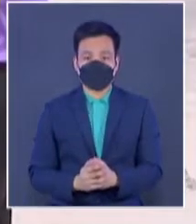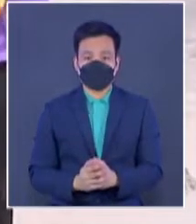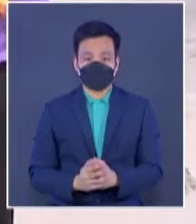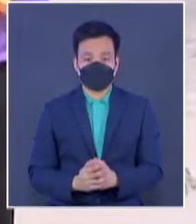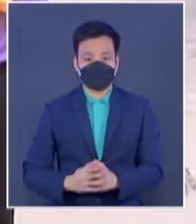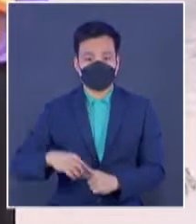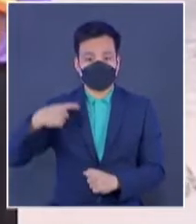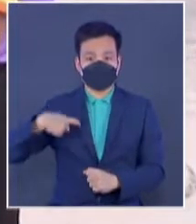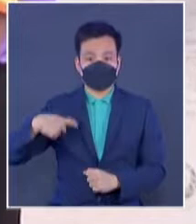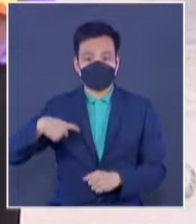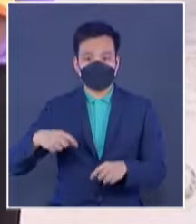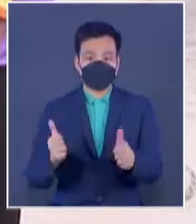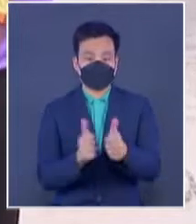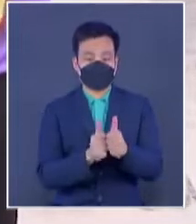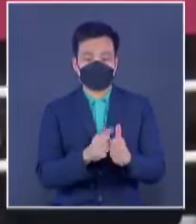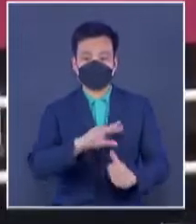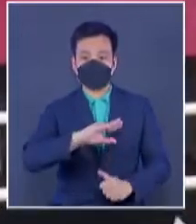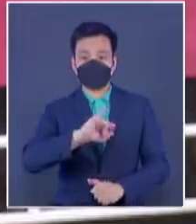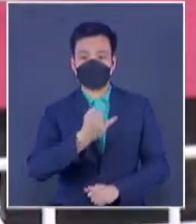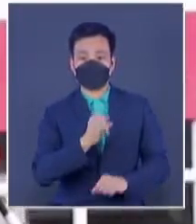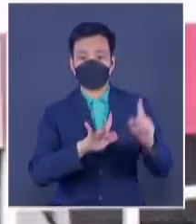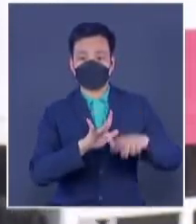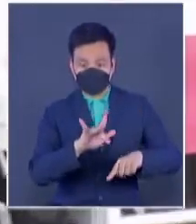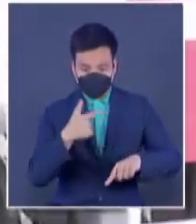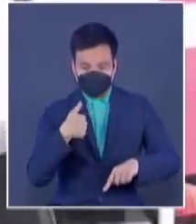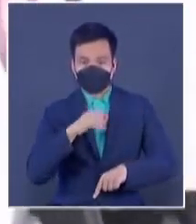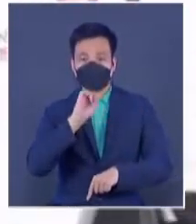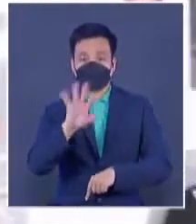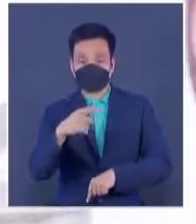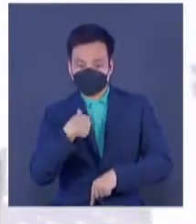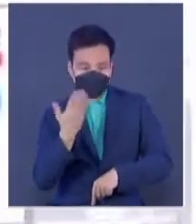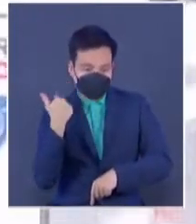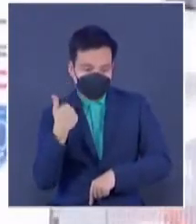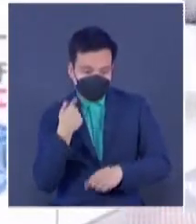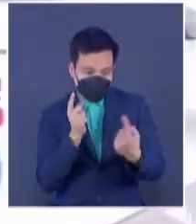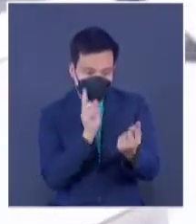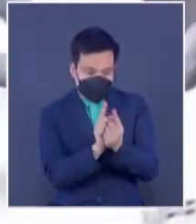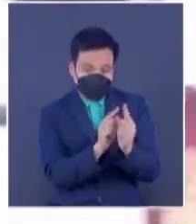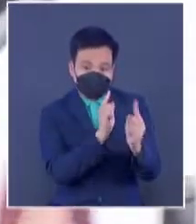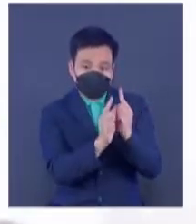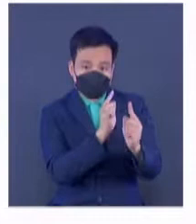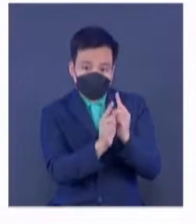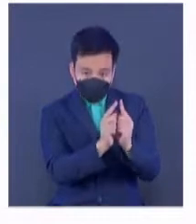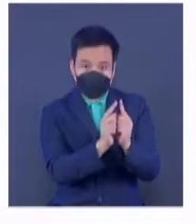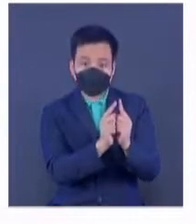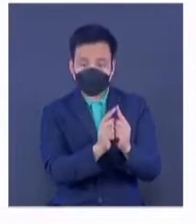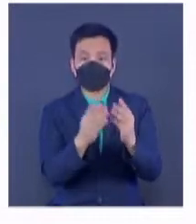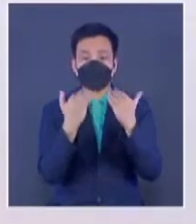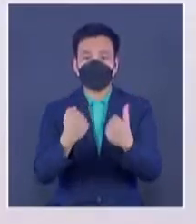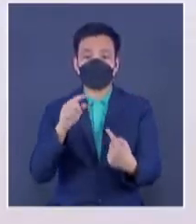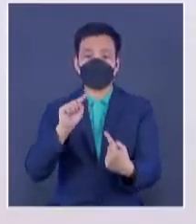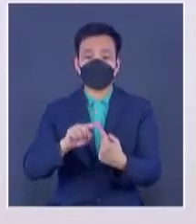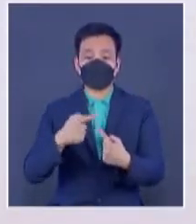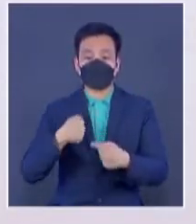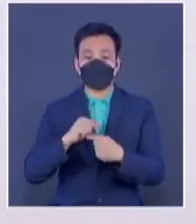าเปิดเผยนะครับว่าจากการเข้าพบหรือว่าพูดคุยกับผู้กำกับโจ้ในเรือนจำเนี่ยเมื่อสัปดาห์ที่ผ่านมาก็ทราบว่าญาติเตรียมหลักทรัพย์